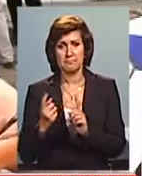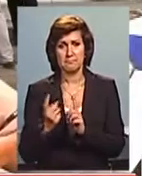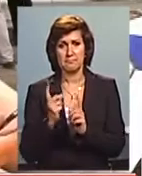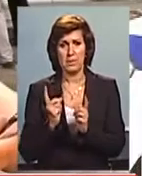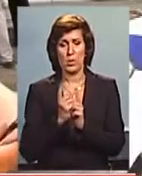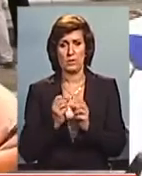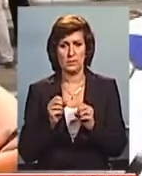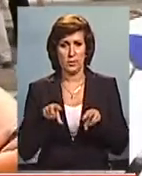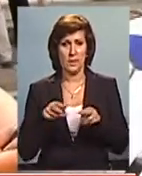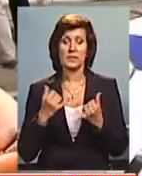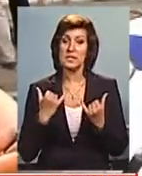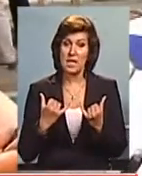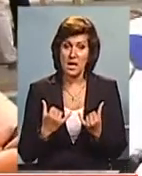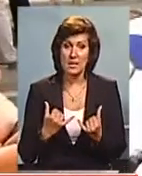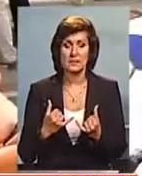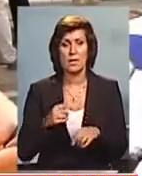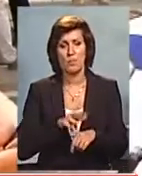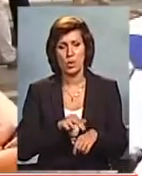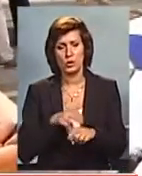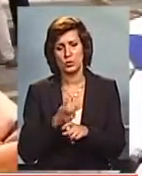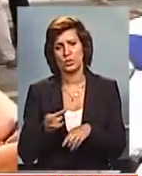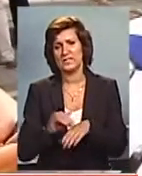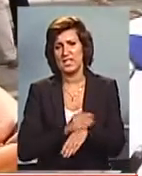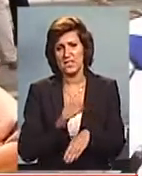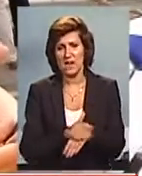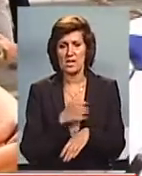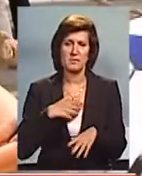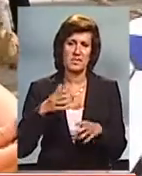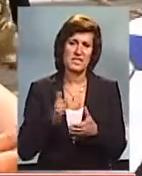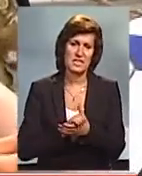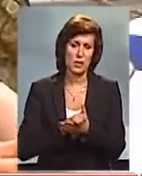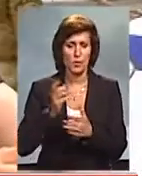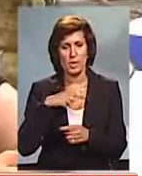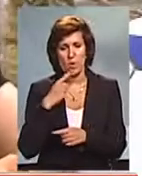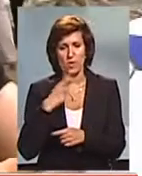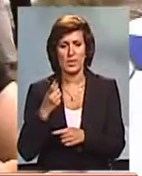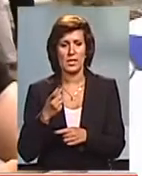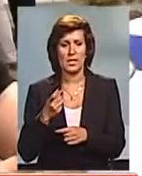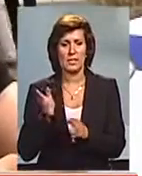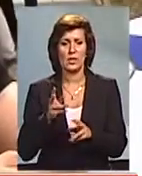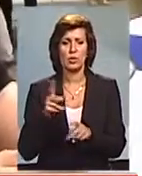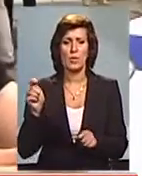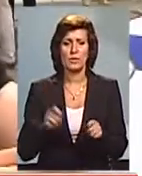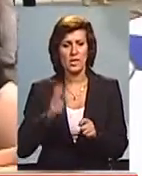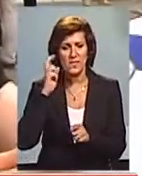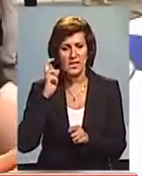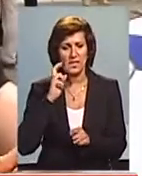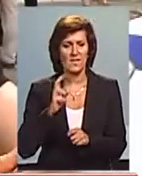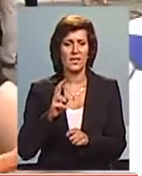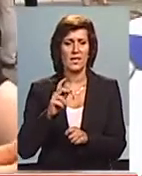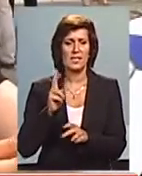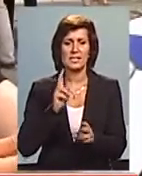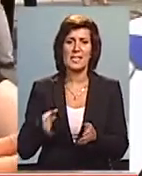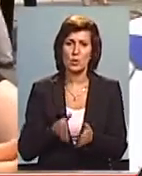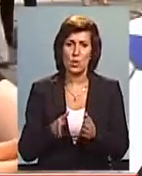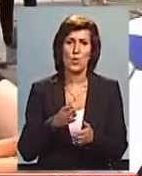опаски. Зараз поліцію дуже всі хвалять, от мої всі знайомі говорять, навіть ті, хто приїжджають в Київ, там не знають дорогу,